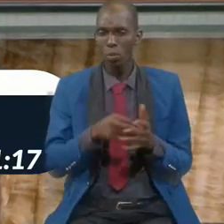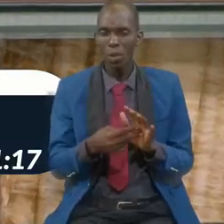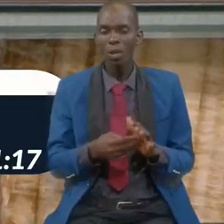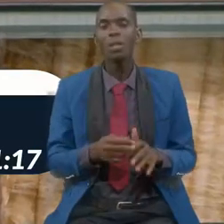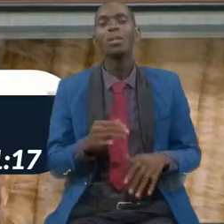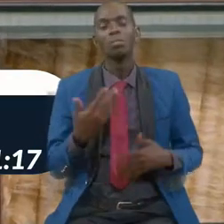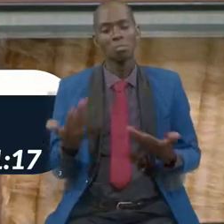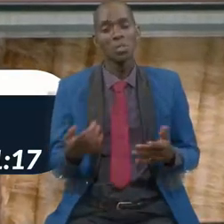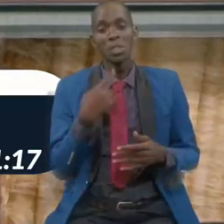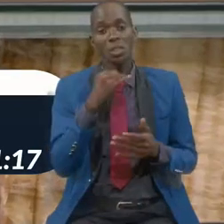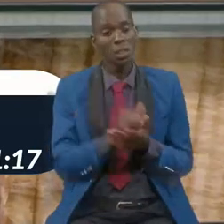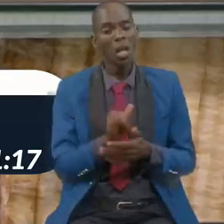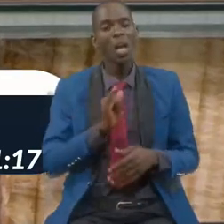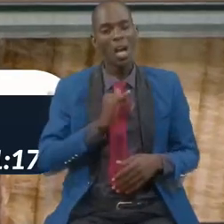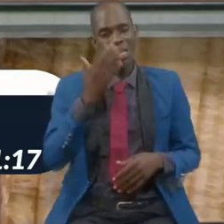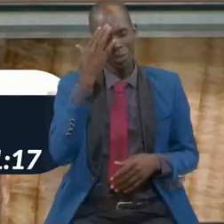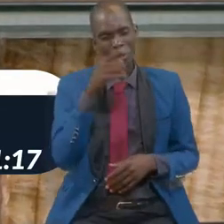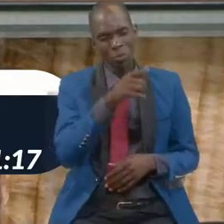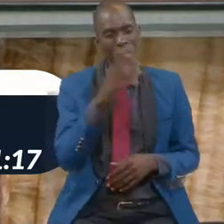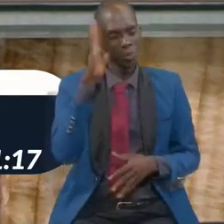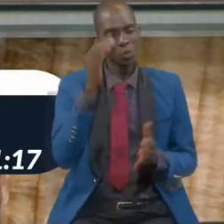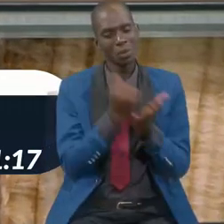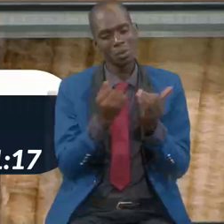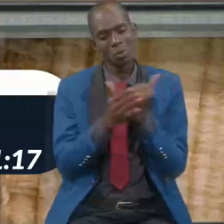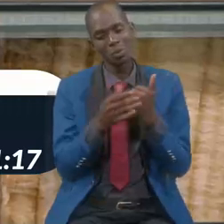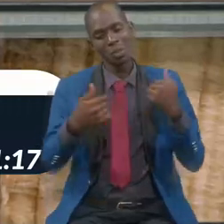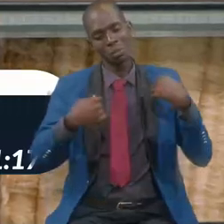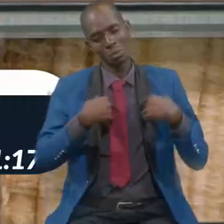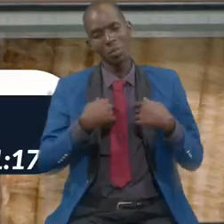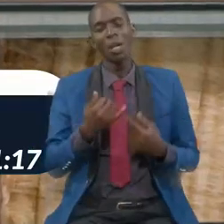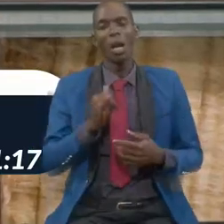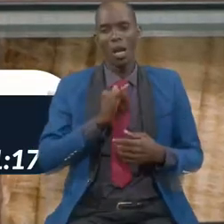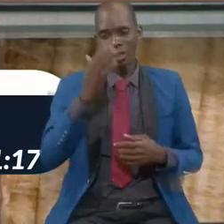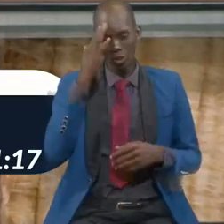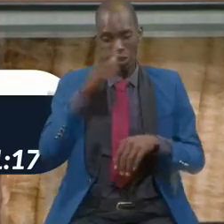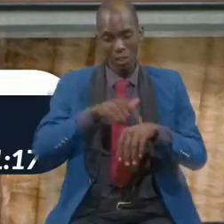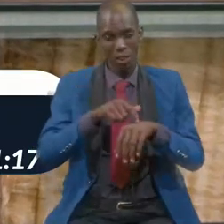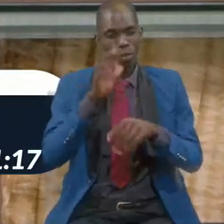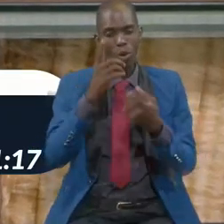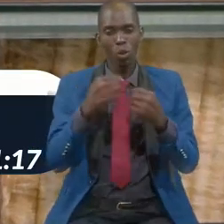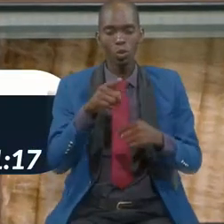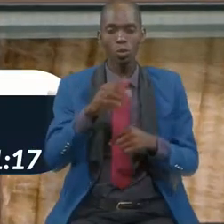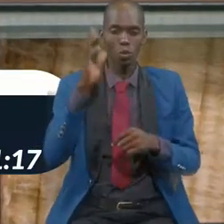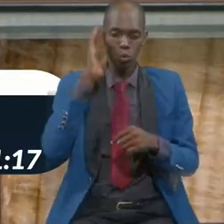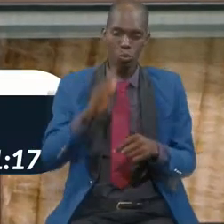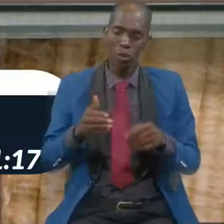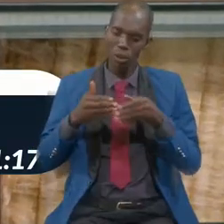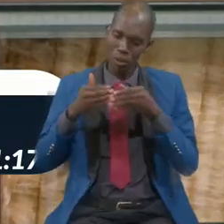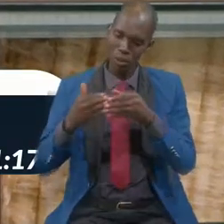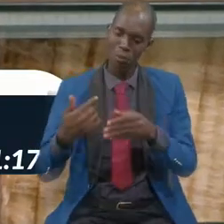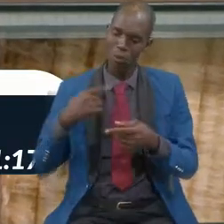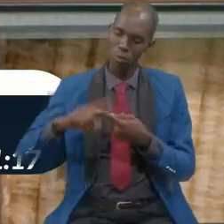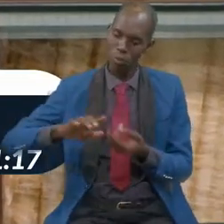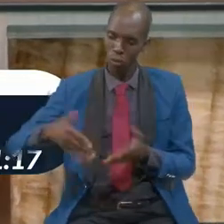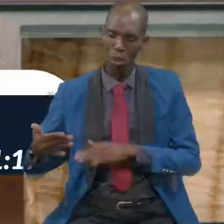ce qui voudrait dire, c'est que je sais que vous allez me crucifier, les temps difficiles viendront, vous allez m'élever à la mort,